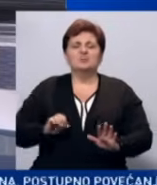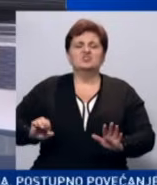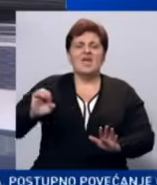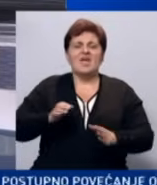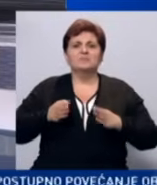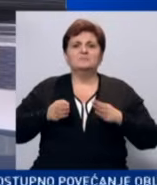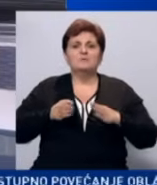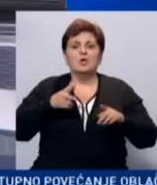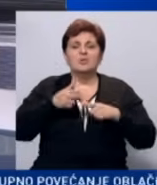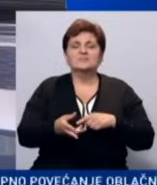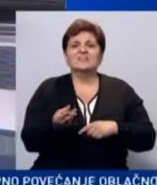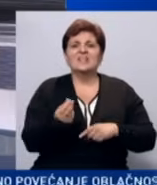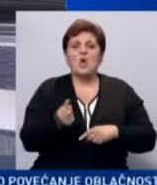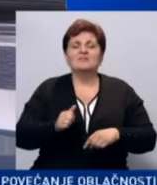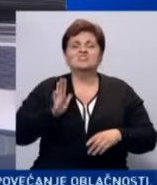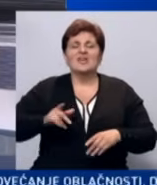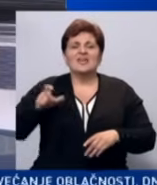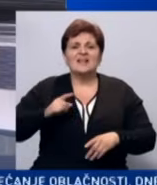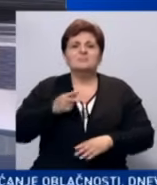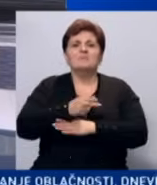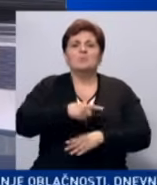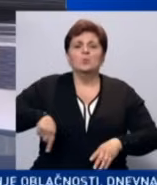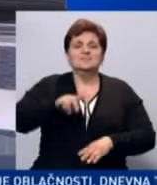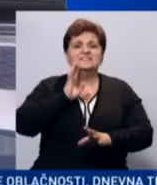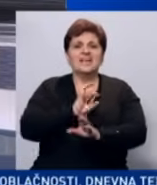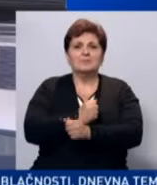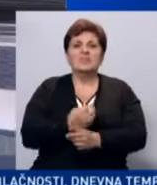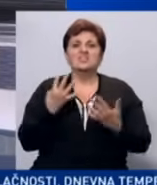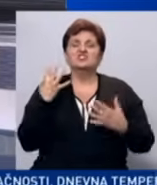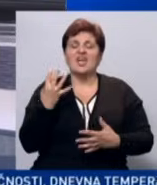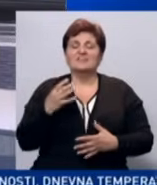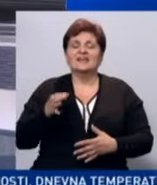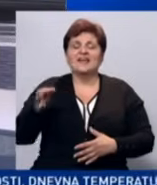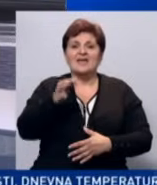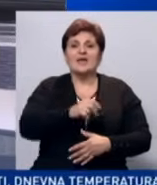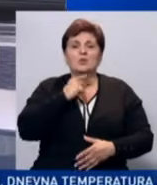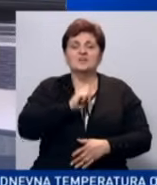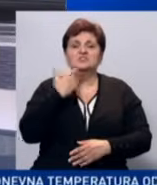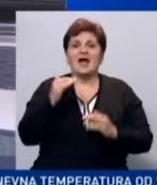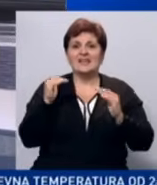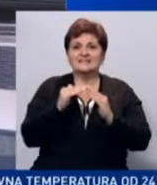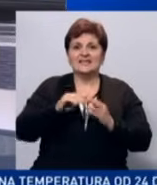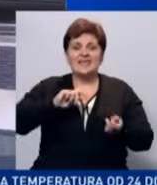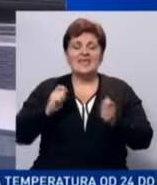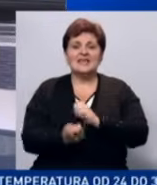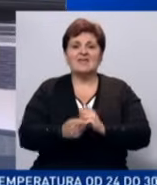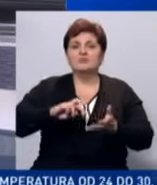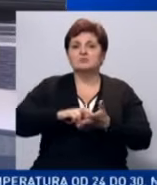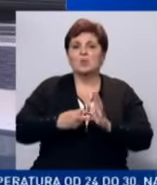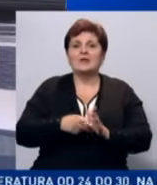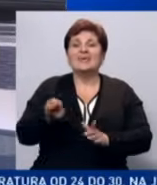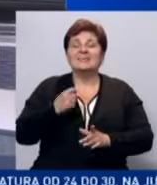novac građanima i firmama u cijeloj Bosni i Hercegovini jer su 4 kantona koja nisu dala saglasnost za reformsku agendu iz